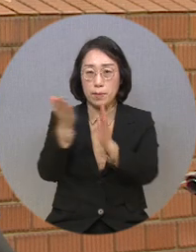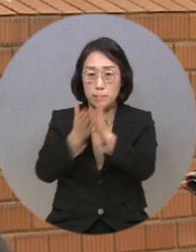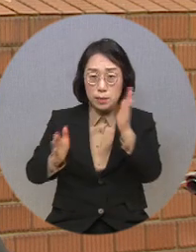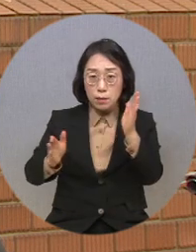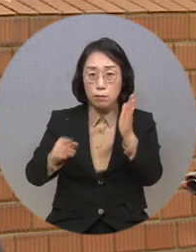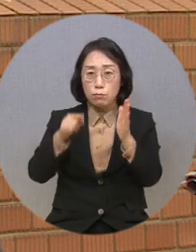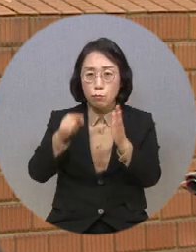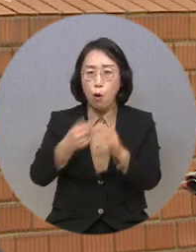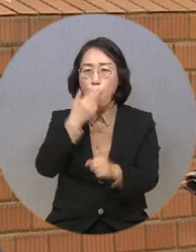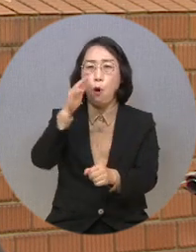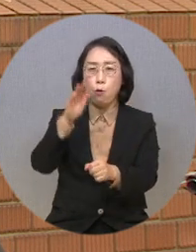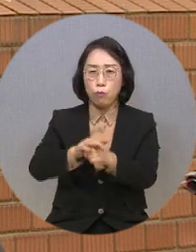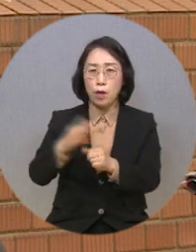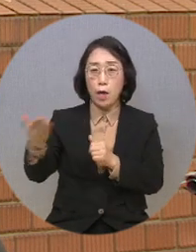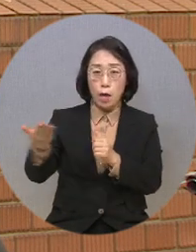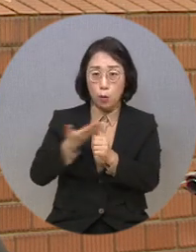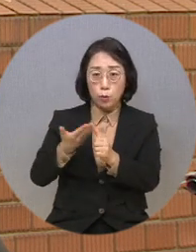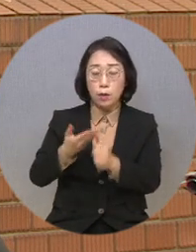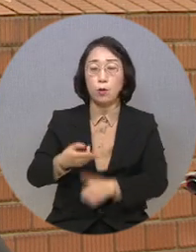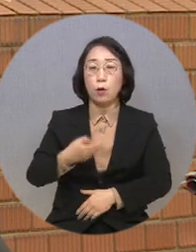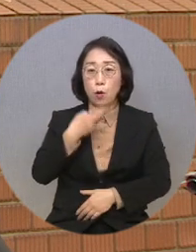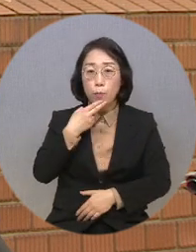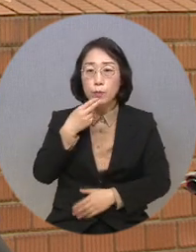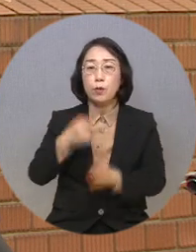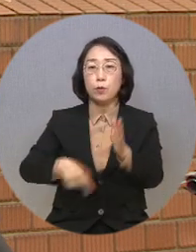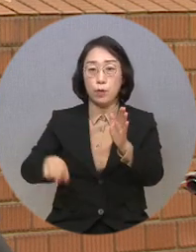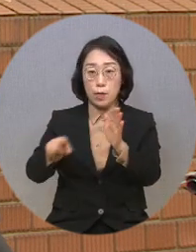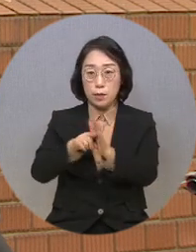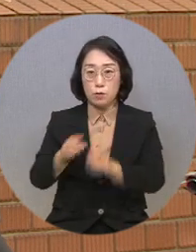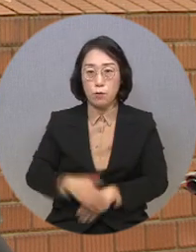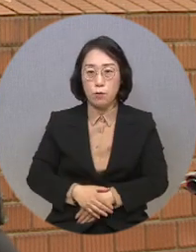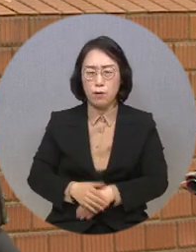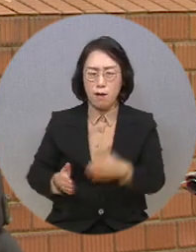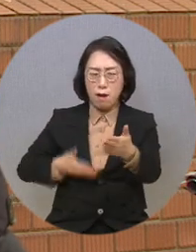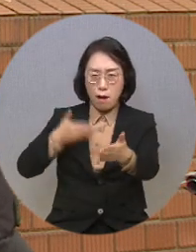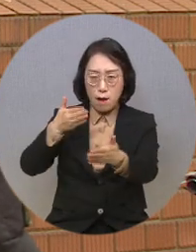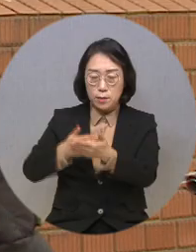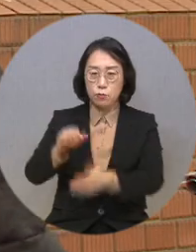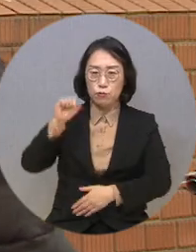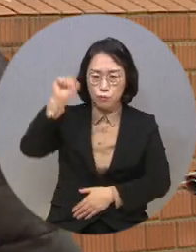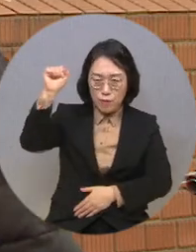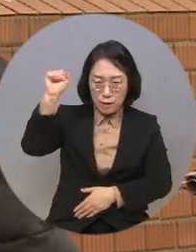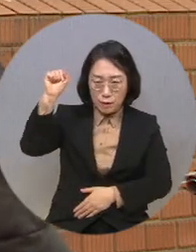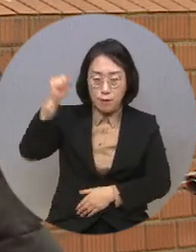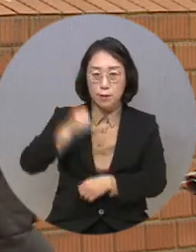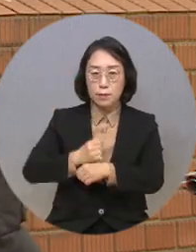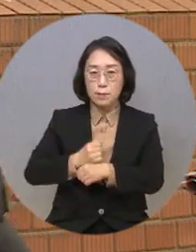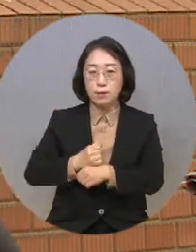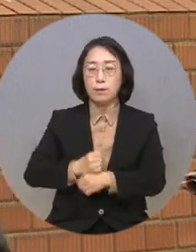억울하게 해고당하는 일이 없도록 하기 위해서 끝까지 투쟁할 것입니다. 주행!